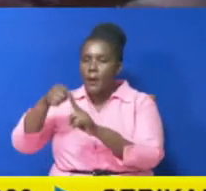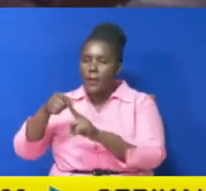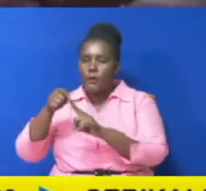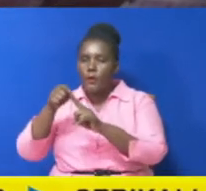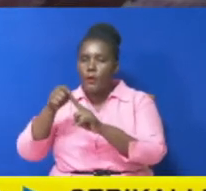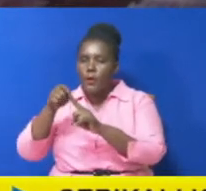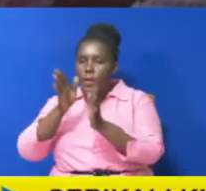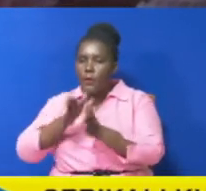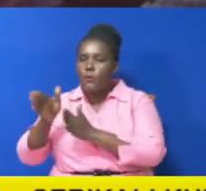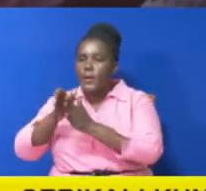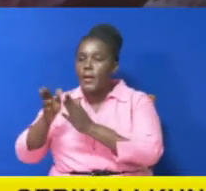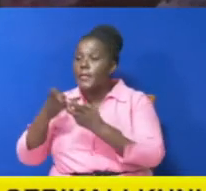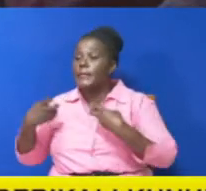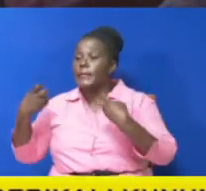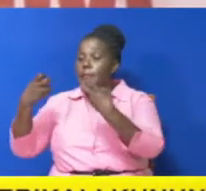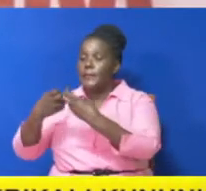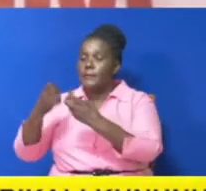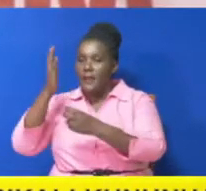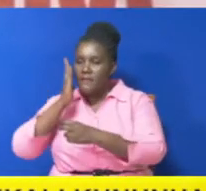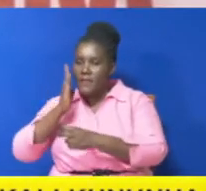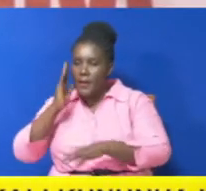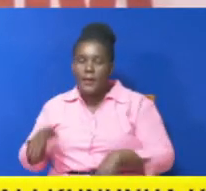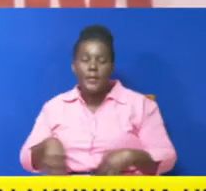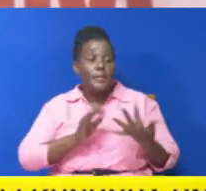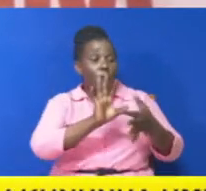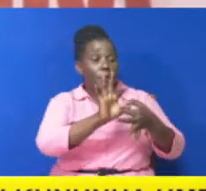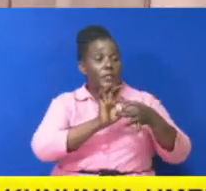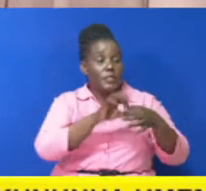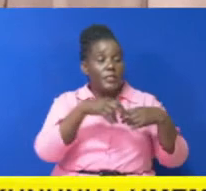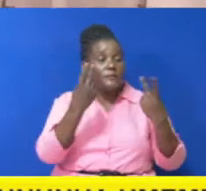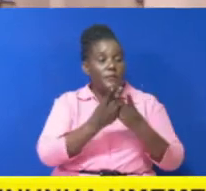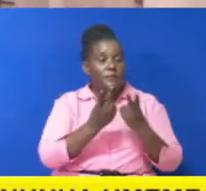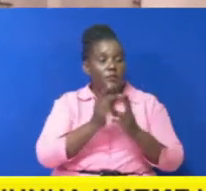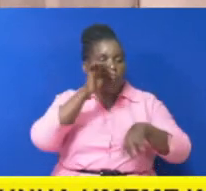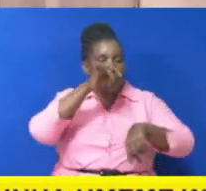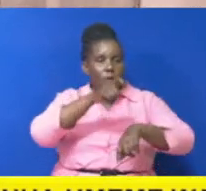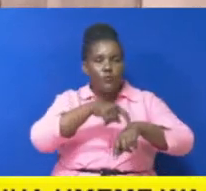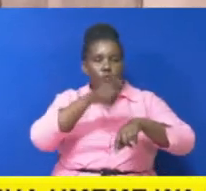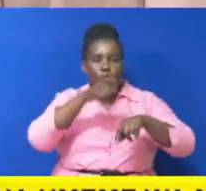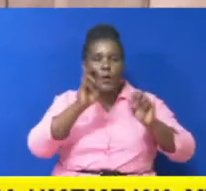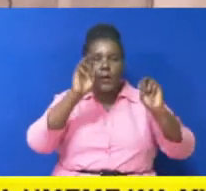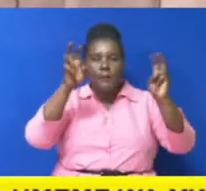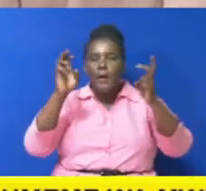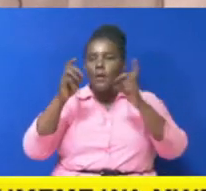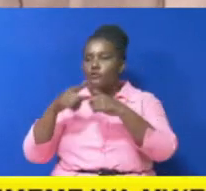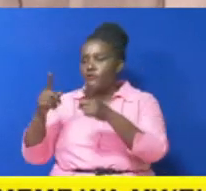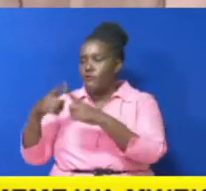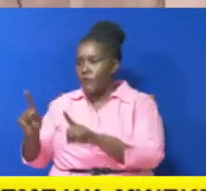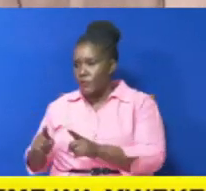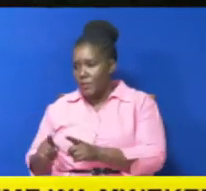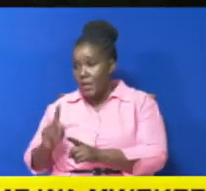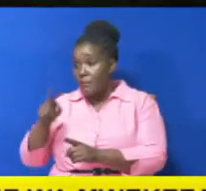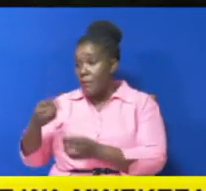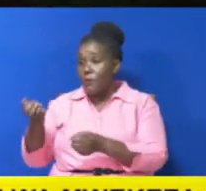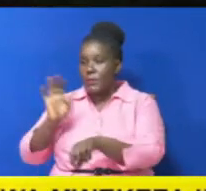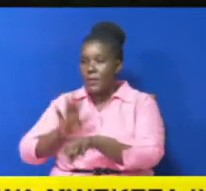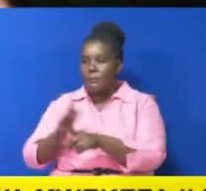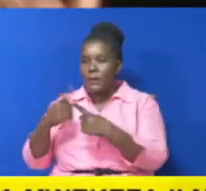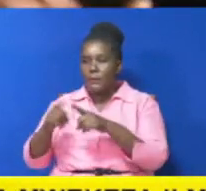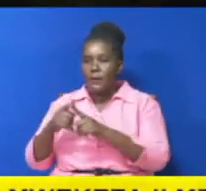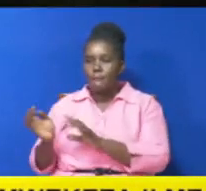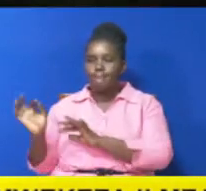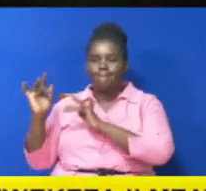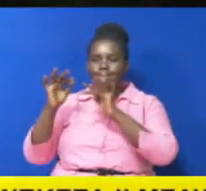vijana, huku baadhi ya washiriki wakieleza kuguswa na mada mbalimbali zilizowasilishwa na wataalamu tofauti. Hili ni